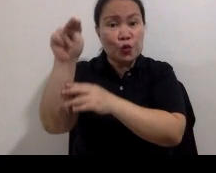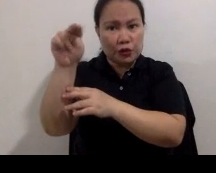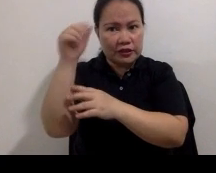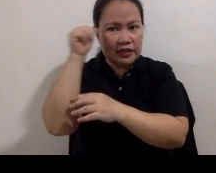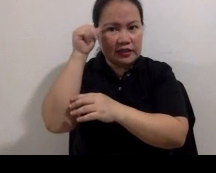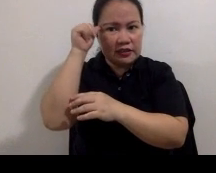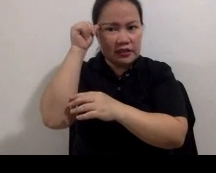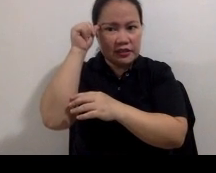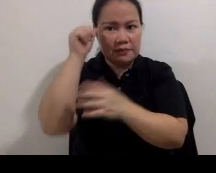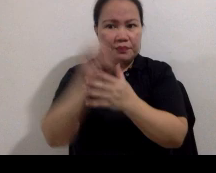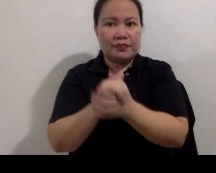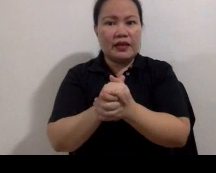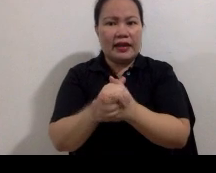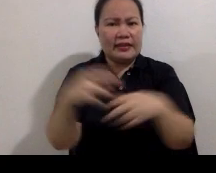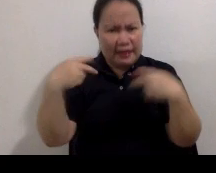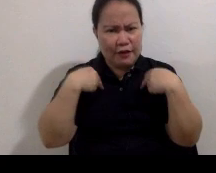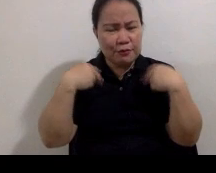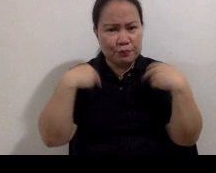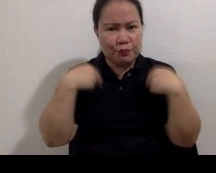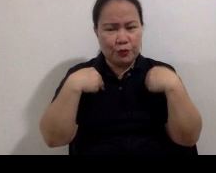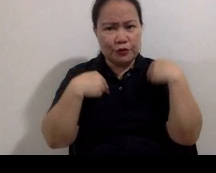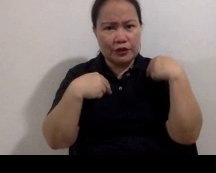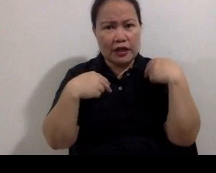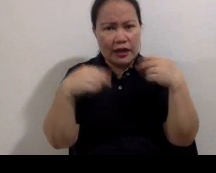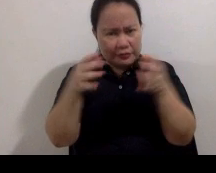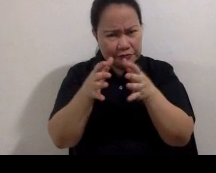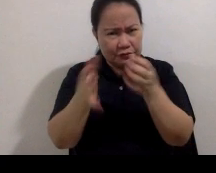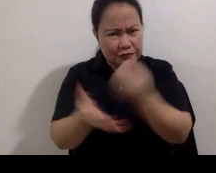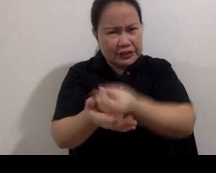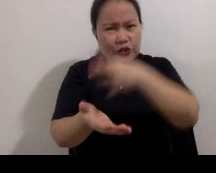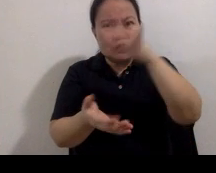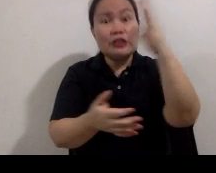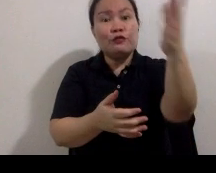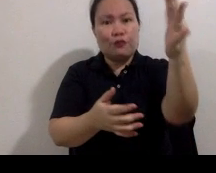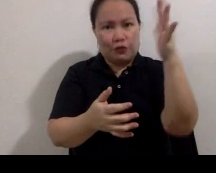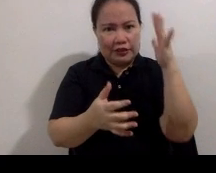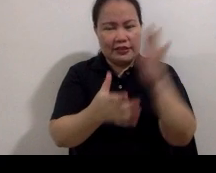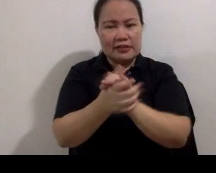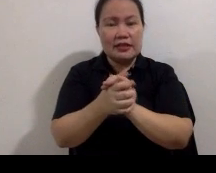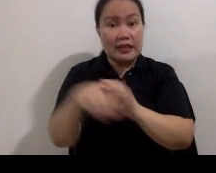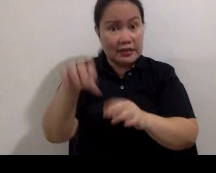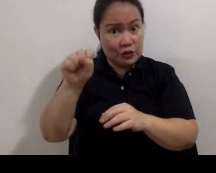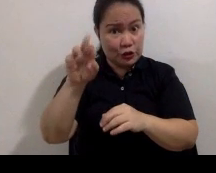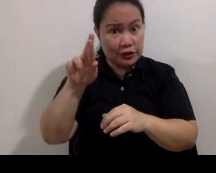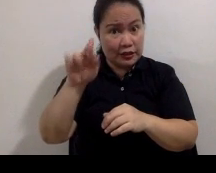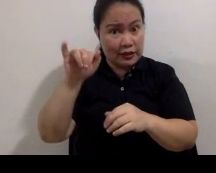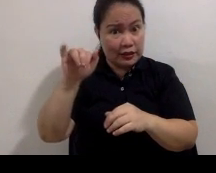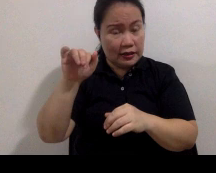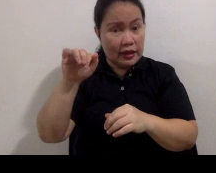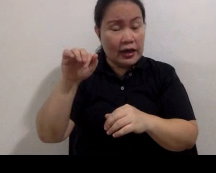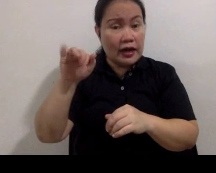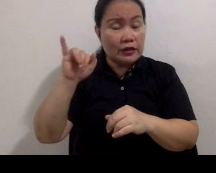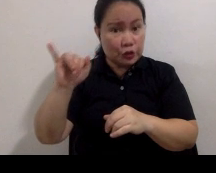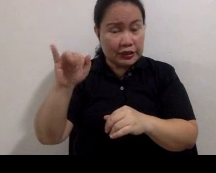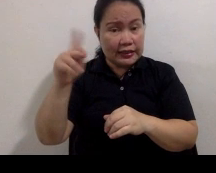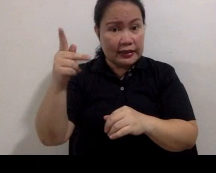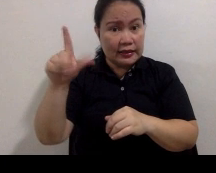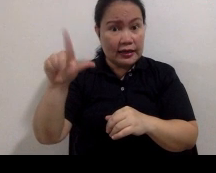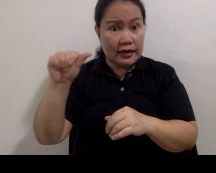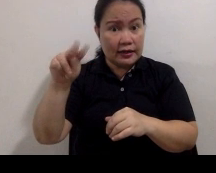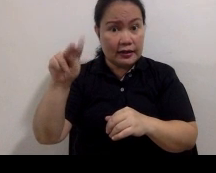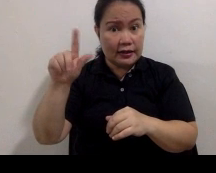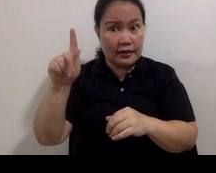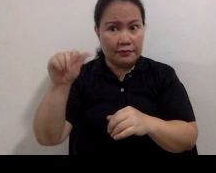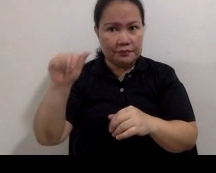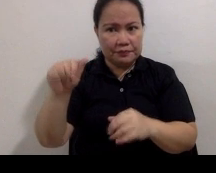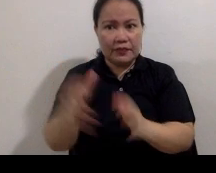kagubatan na matatagpuan sa Himalayan Mountains at sa Sri Lanka. Tunghayan naman natin ang Silangang Asya.